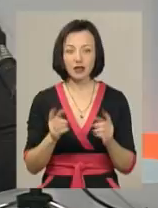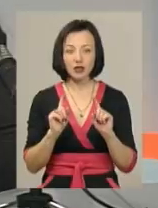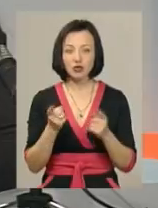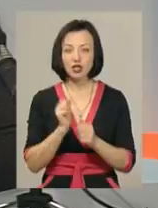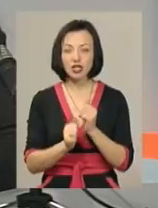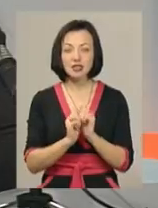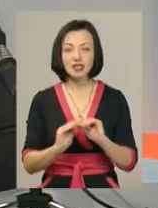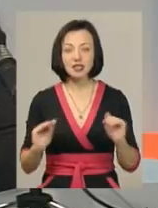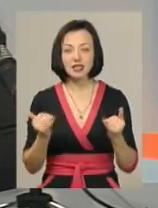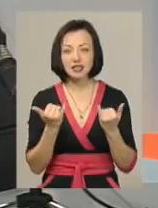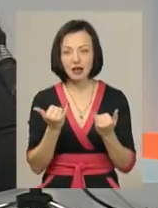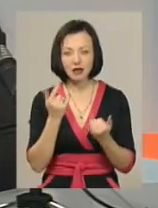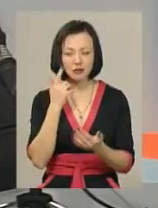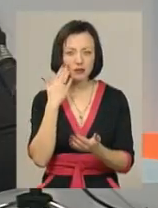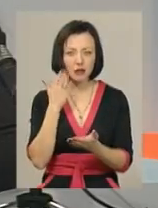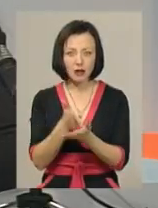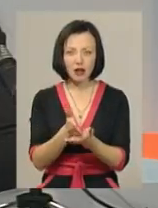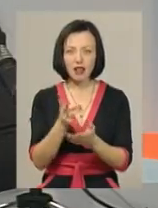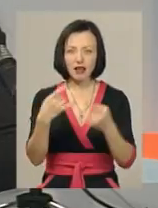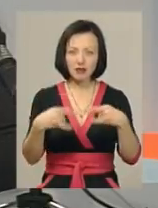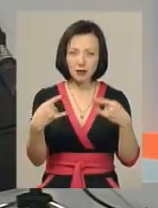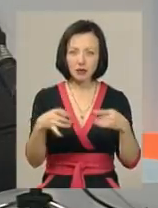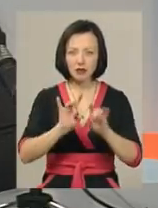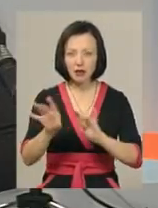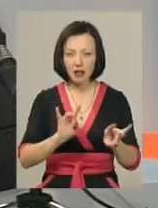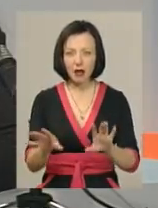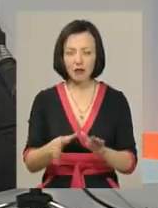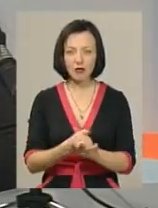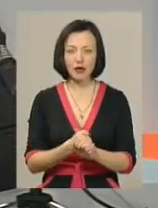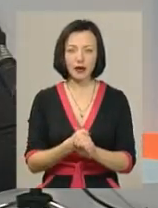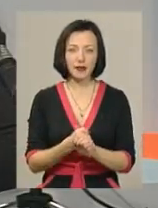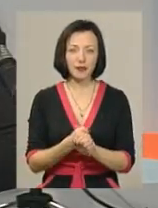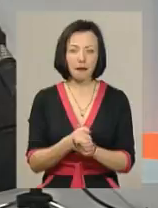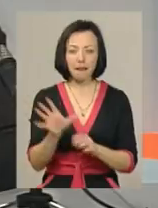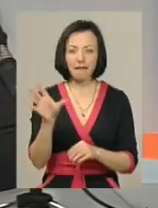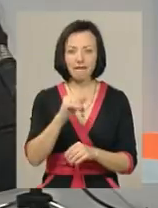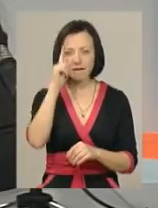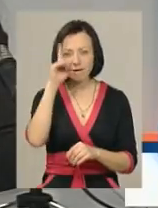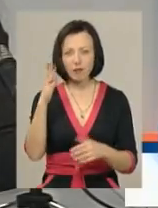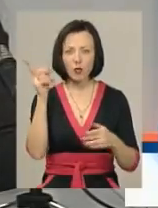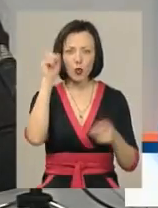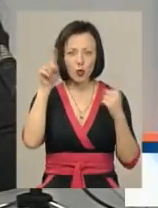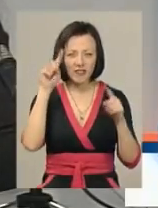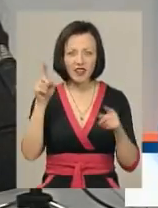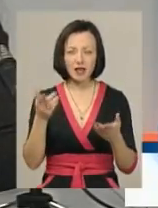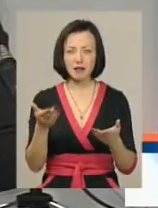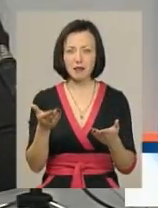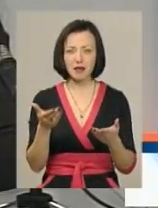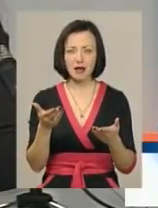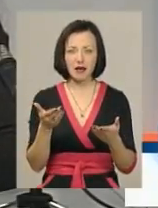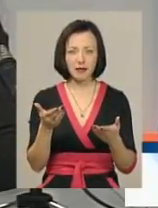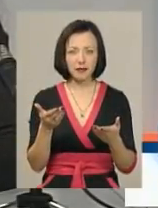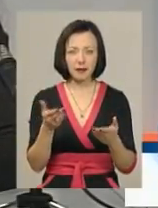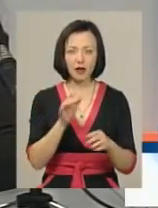дуже часто діти Зараз орієнтуються на мас-медіа знову ж таки Тобто всі наші відомі мультфільми е